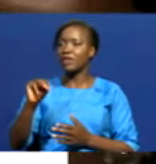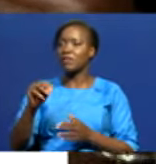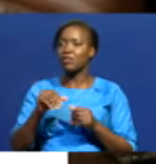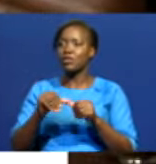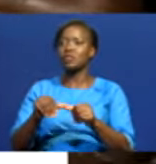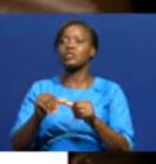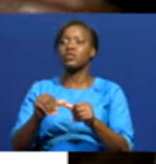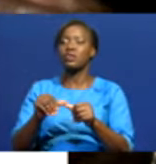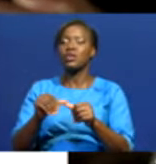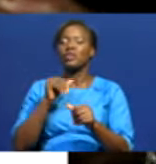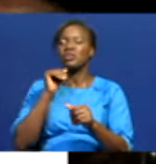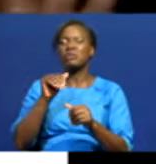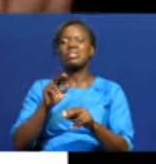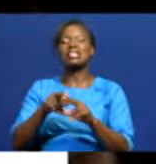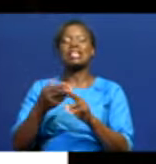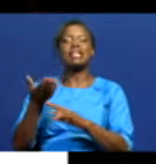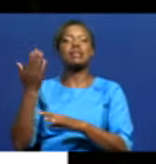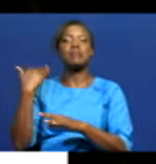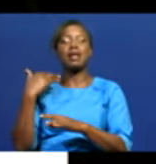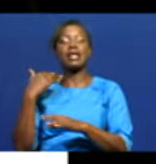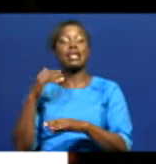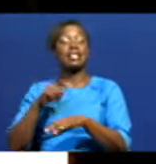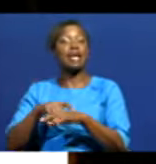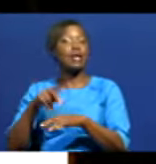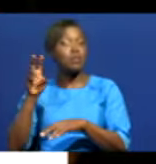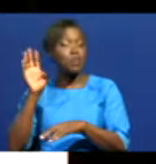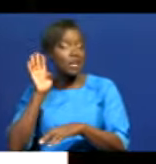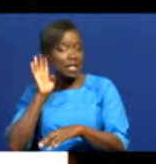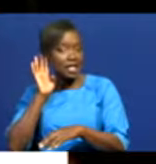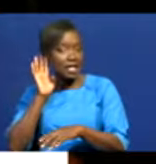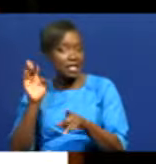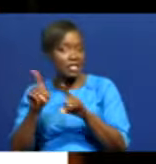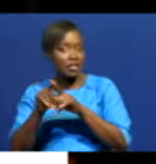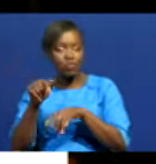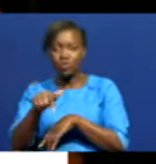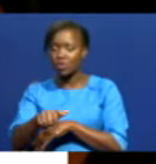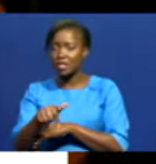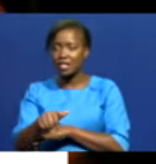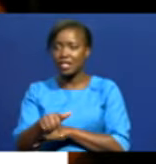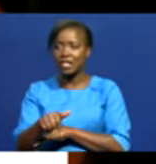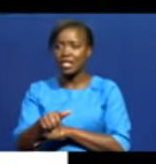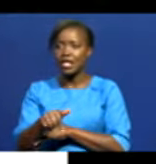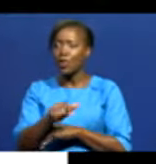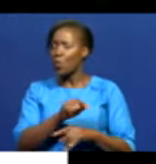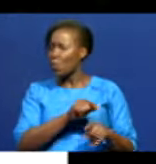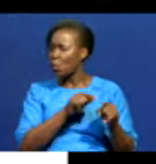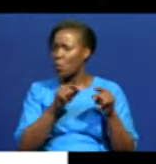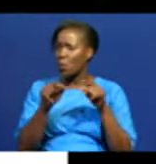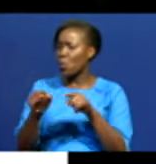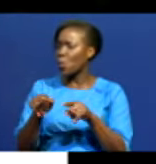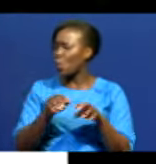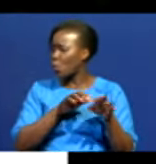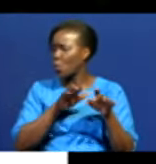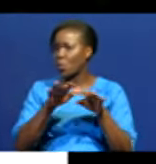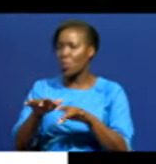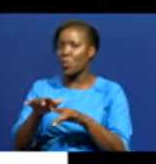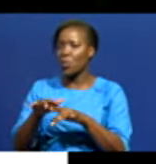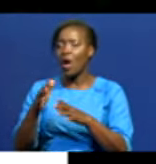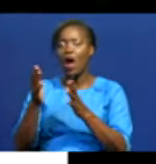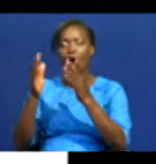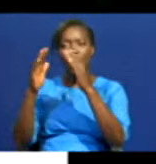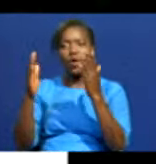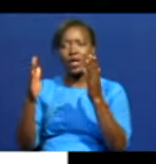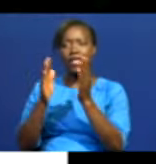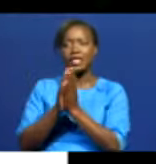nyuma. Tukisikia kitu kama hii leo, kama leo hivi, tujitokeze. Hongera Pwani FM, na